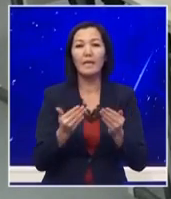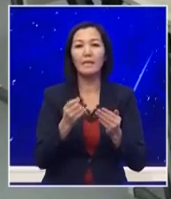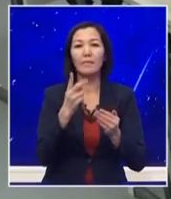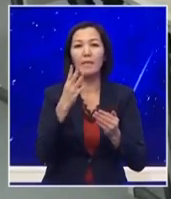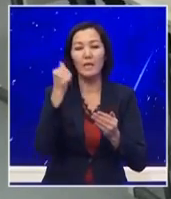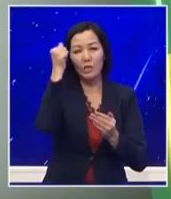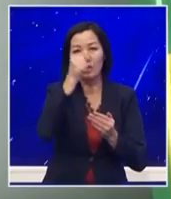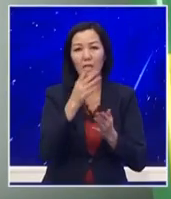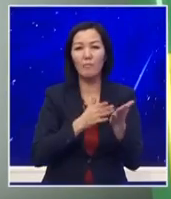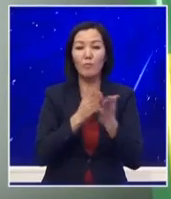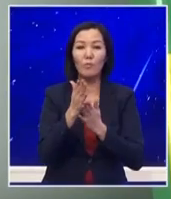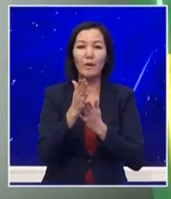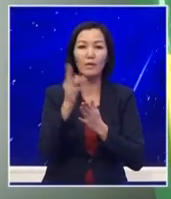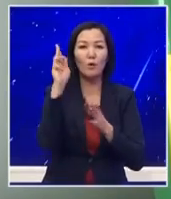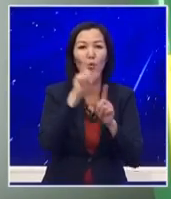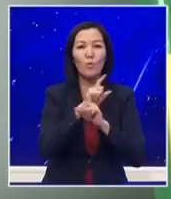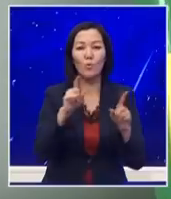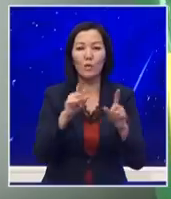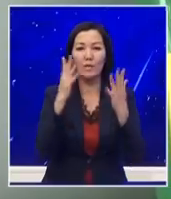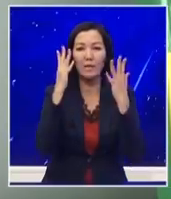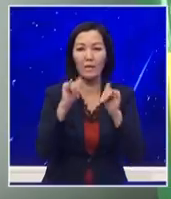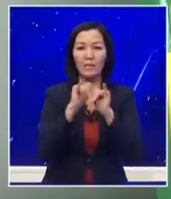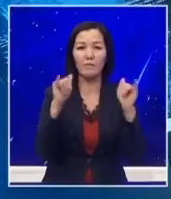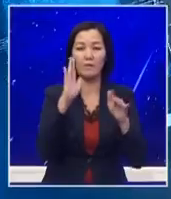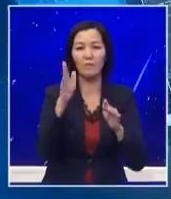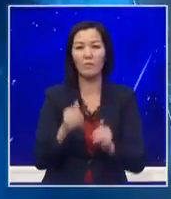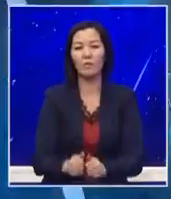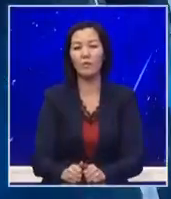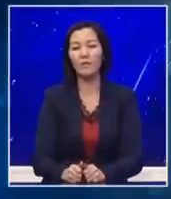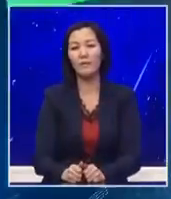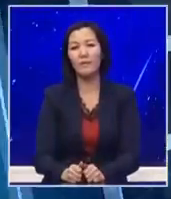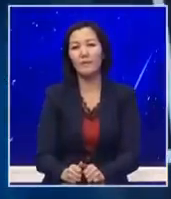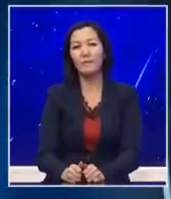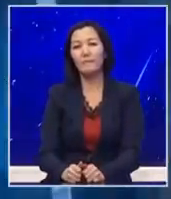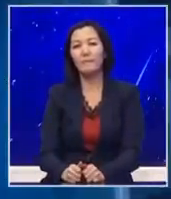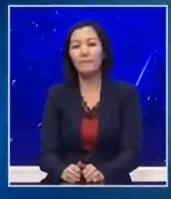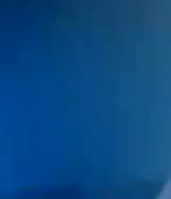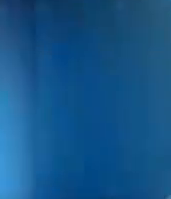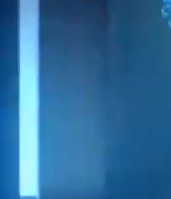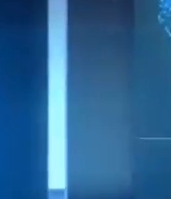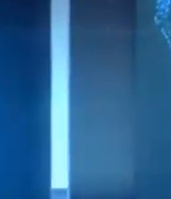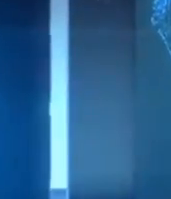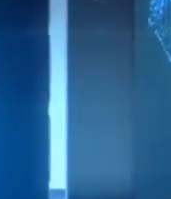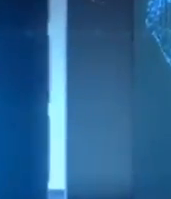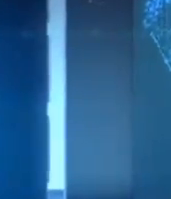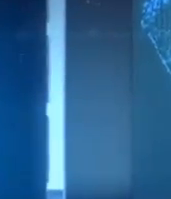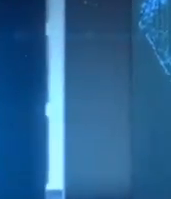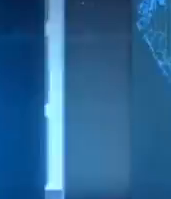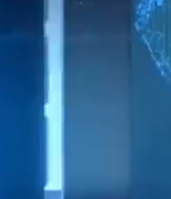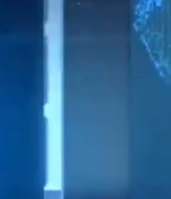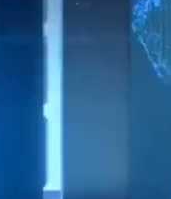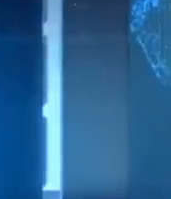жылда бұл бағыттағы оқу ордалар қатары көбейеді. Камшат Мұхамеджан, Абзал Нүсіп, Жетісу арнасы, Талғар